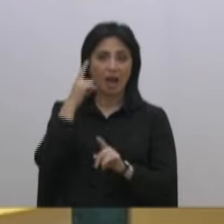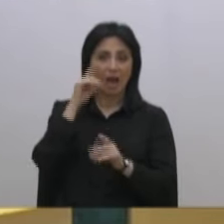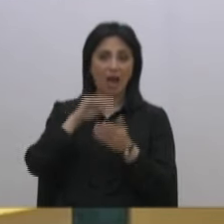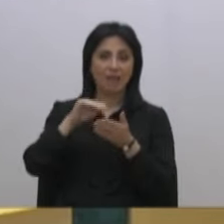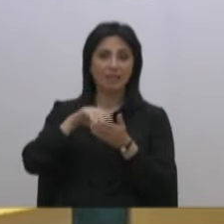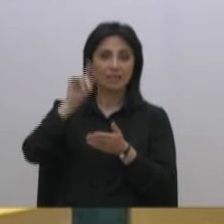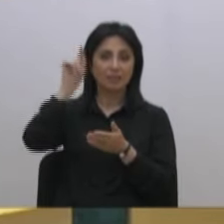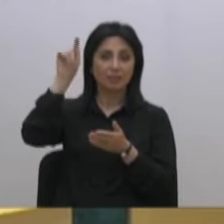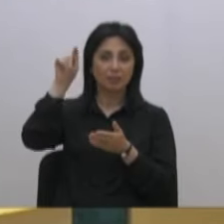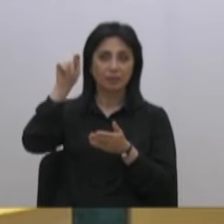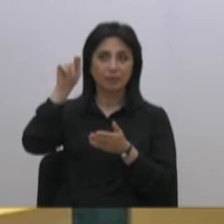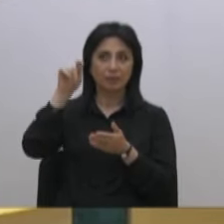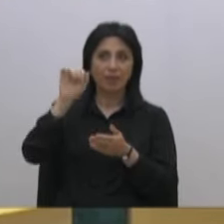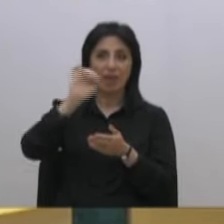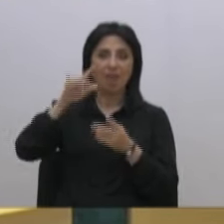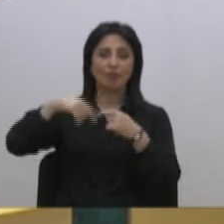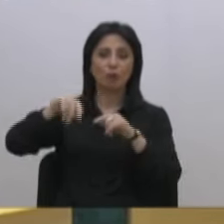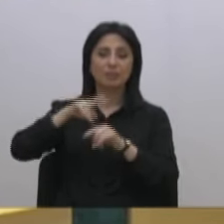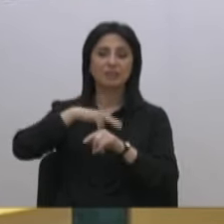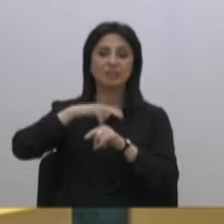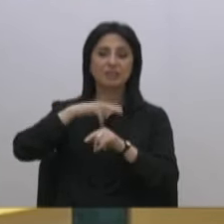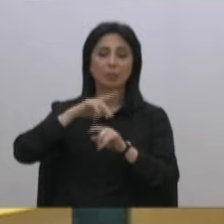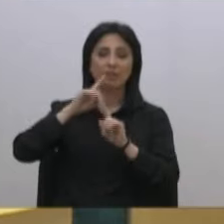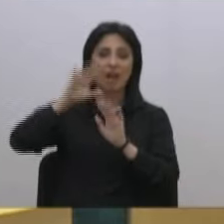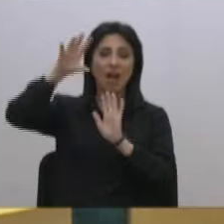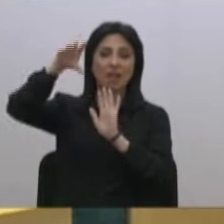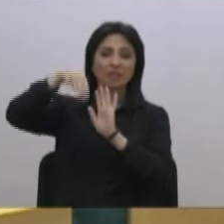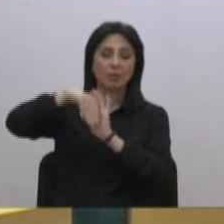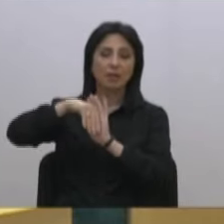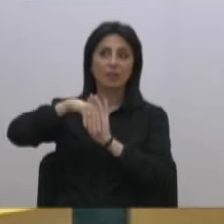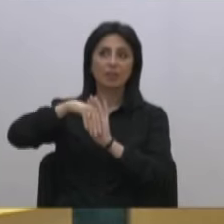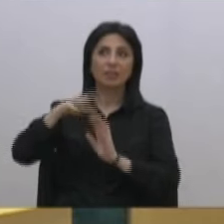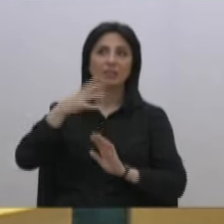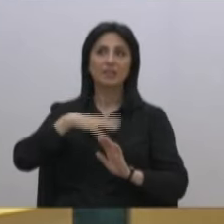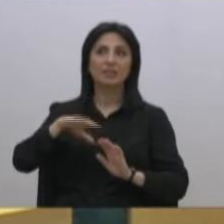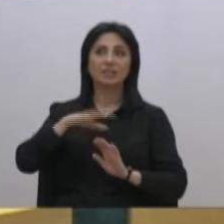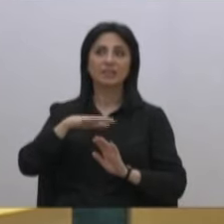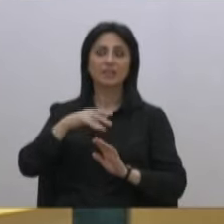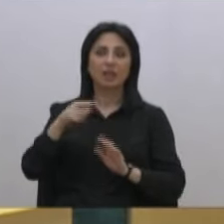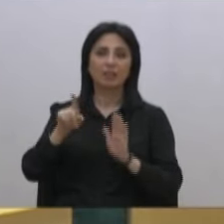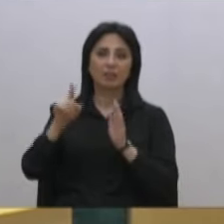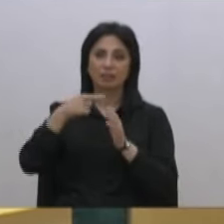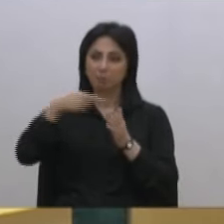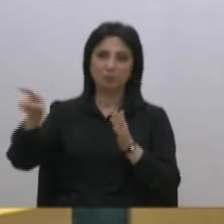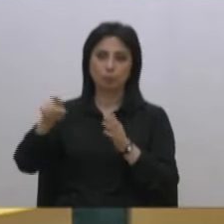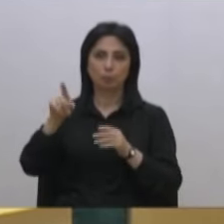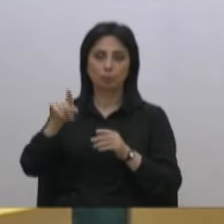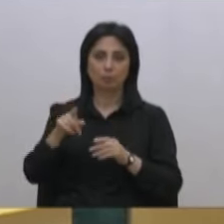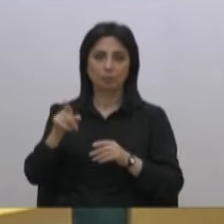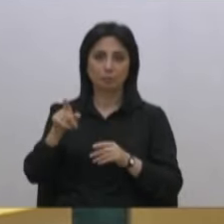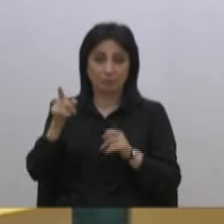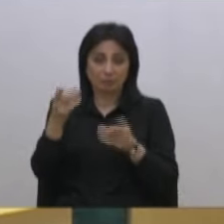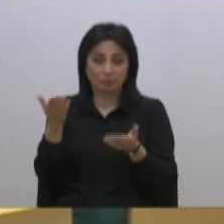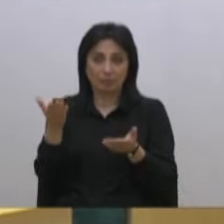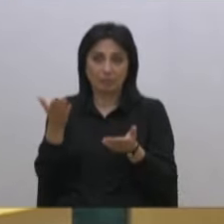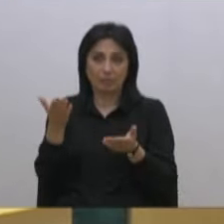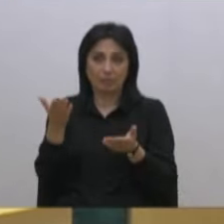აინიცირებდა ევროსაბჭოს საპარლამენტო ასამბლეიდან საქართველოს ამორიცხვის საკითხს, არც მეტი არც ნაკლები.